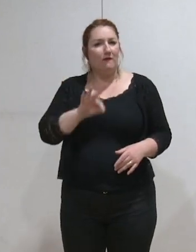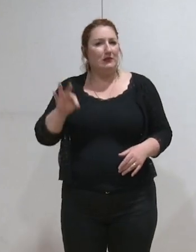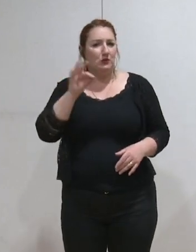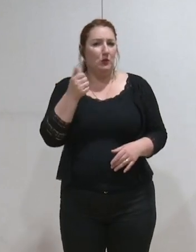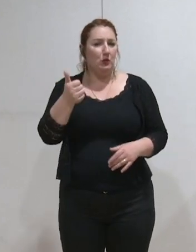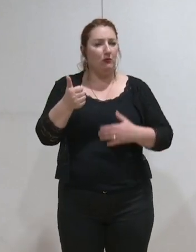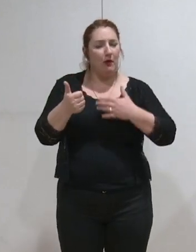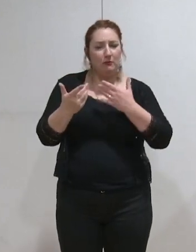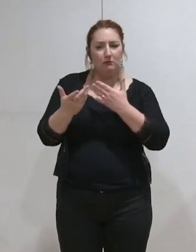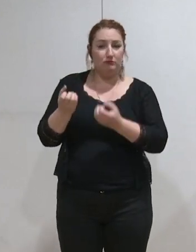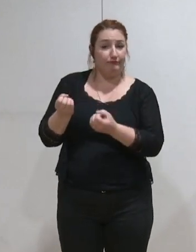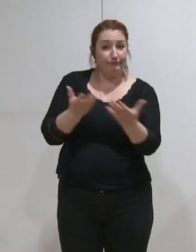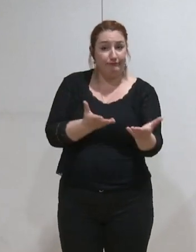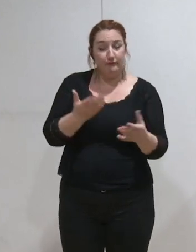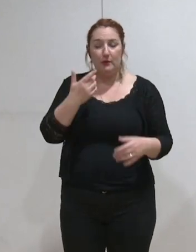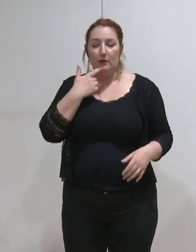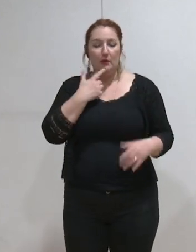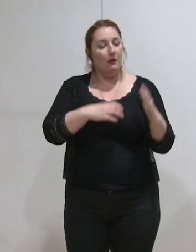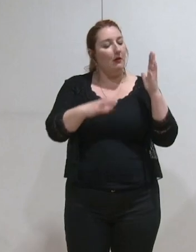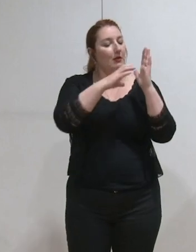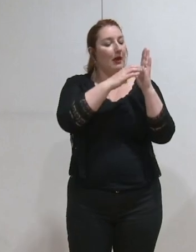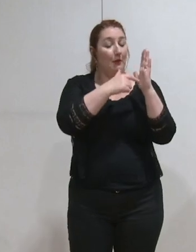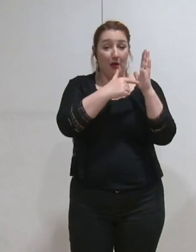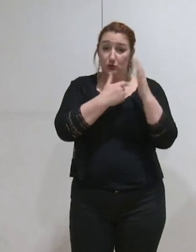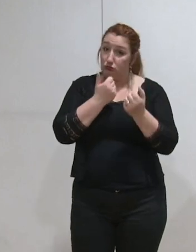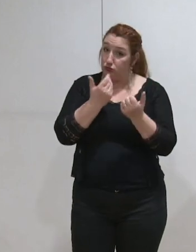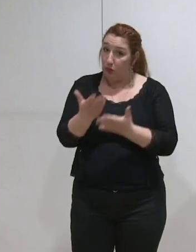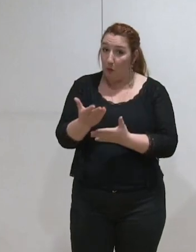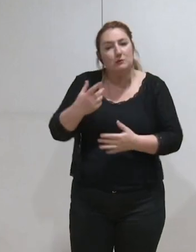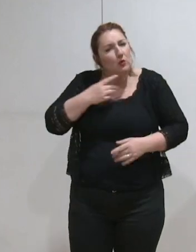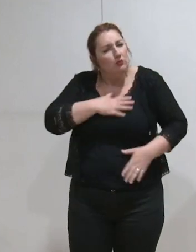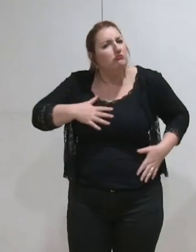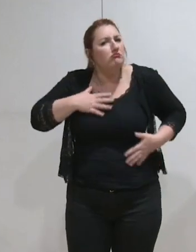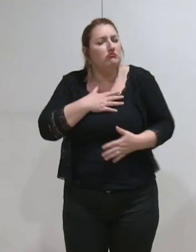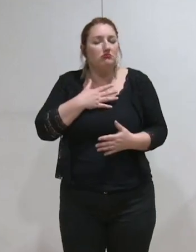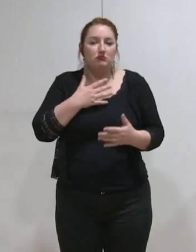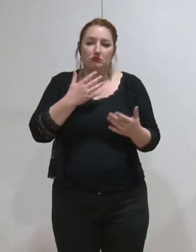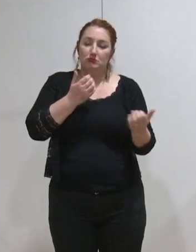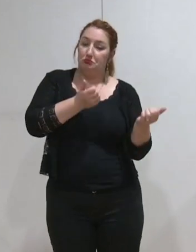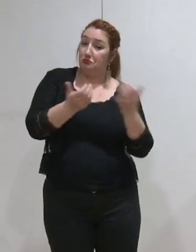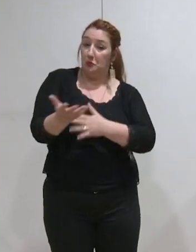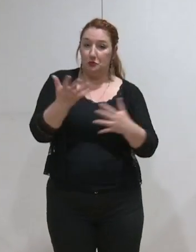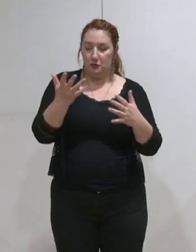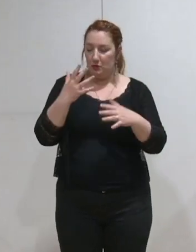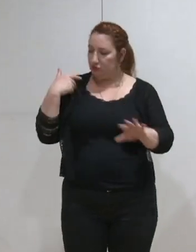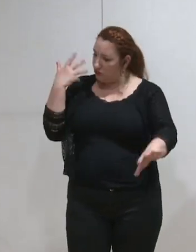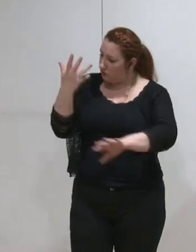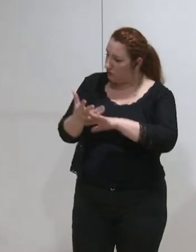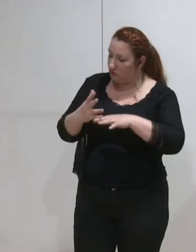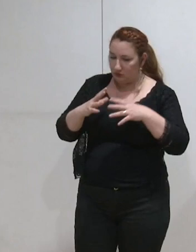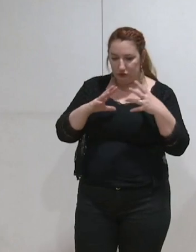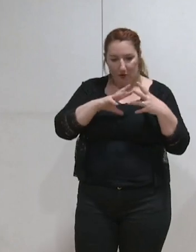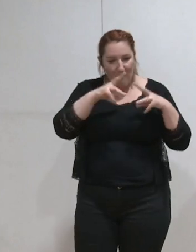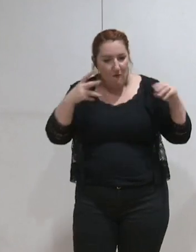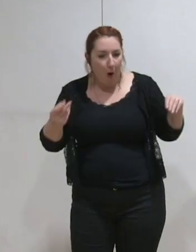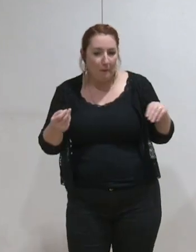délibération propose et nous nous en réjouissons une grande continuité dans les formes et les conditions de l'aide